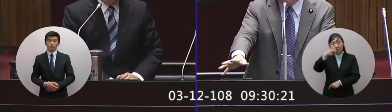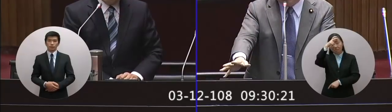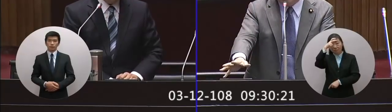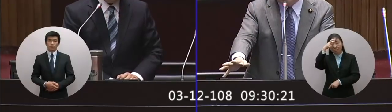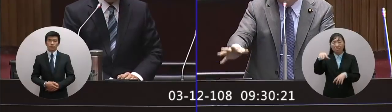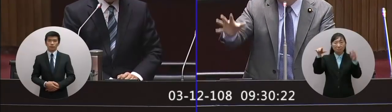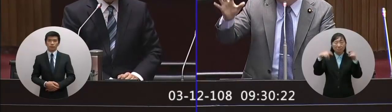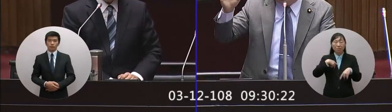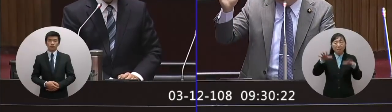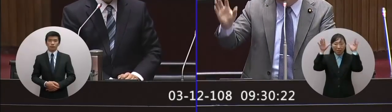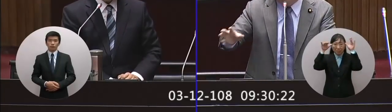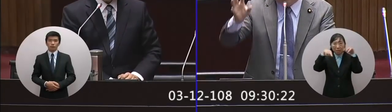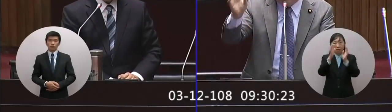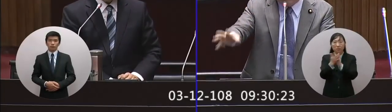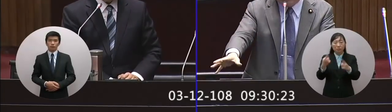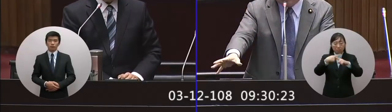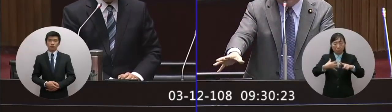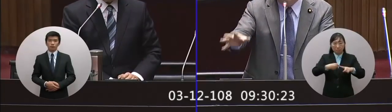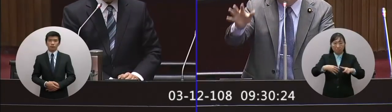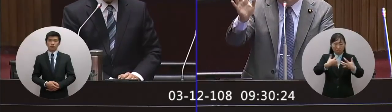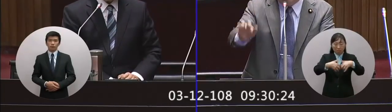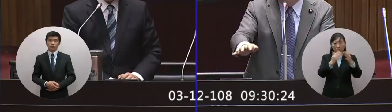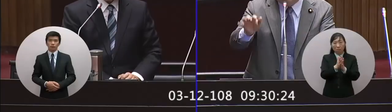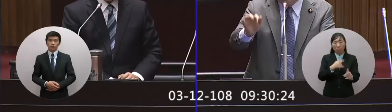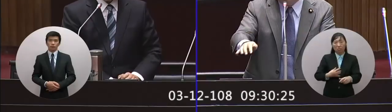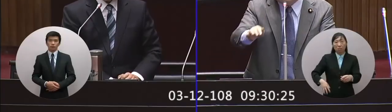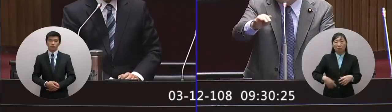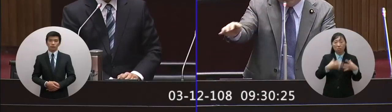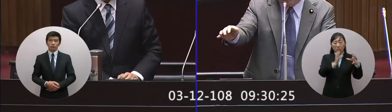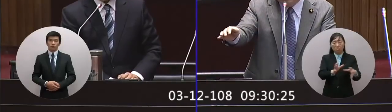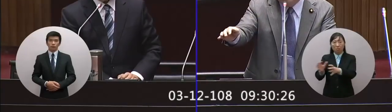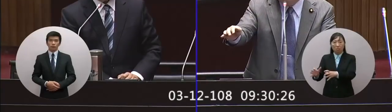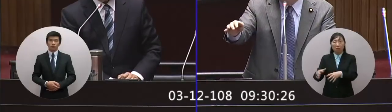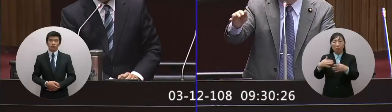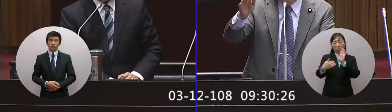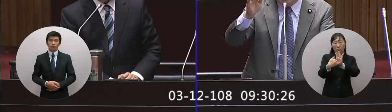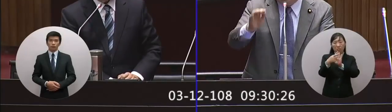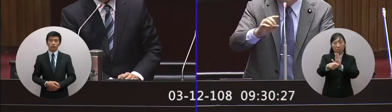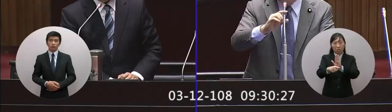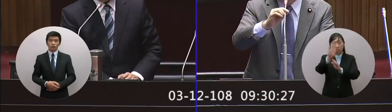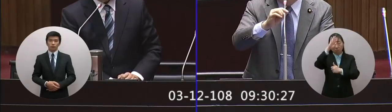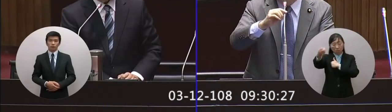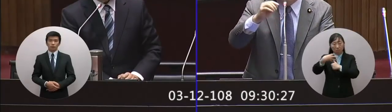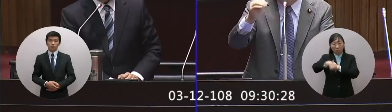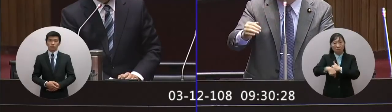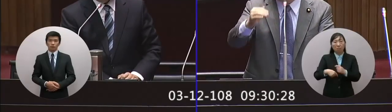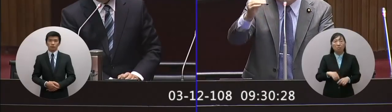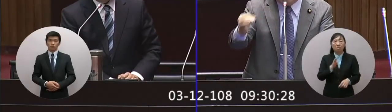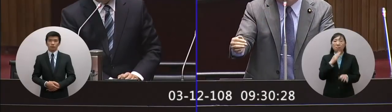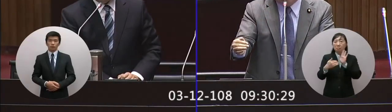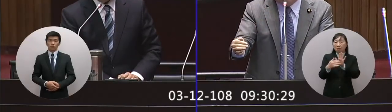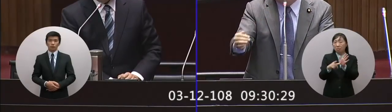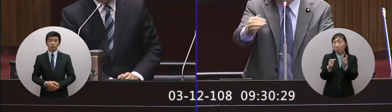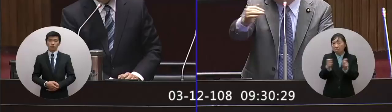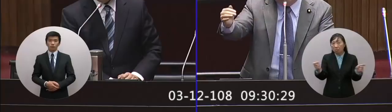包括这些 X 光机，那投注了非常多的心力在这上面，阻挡了非洲猪瘟在境外。我们能够阻挡到什么时候我们不知道，当然是